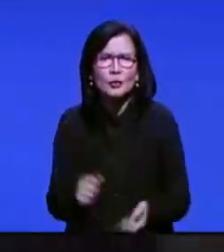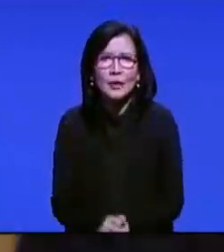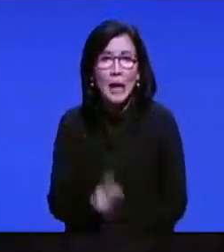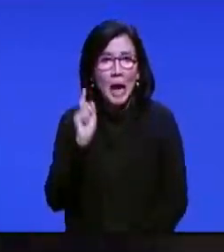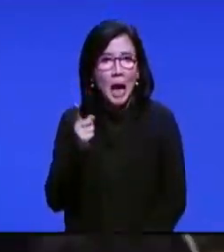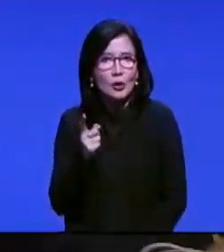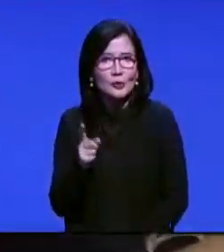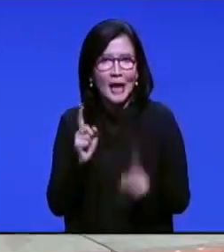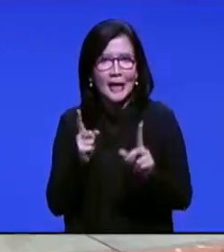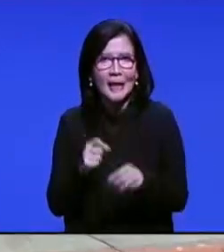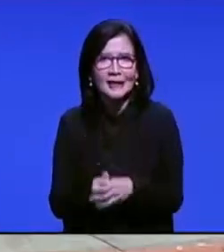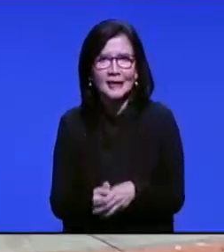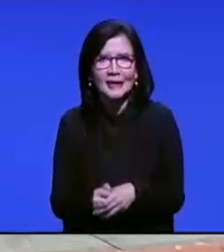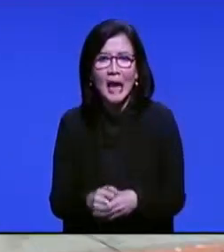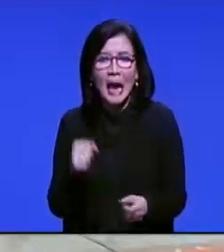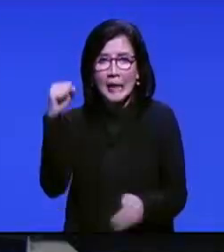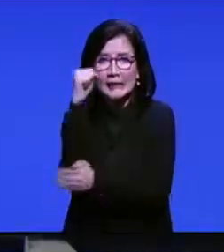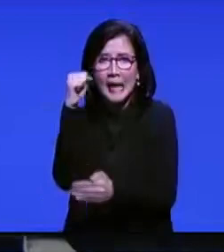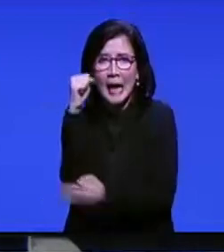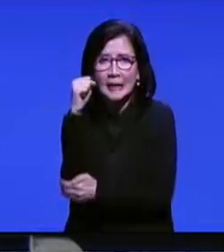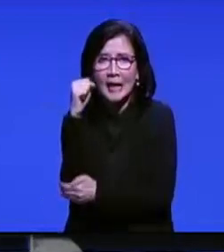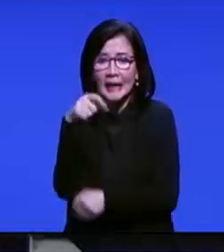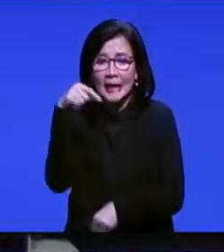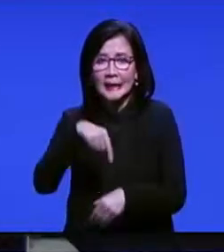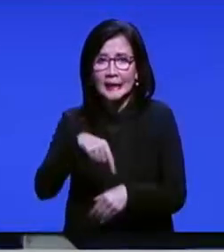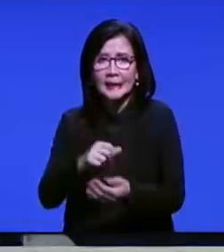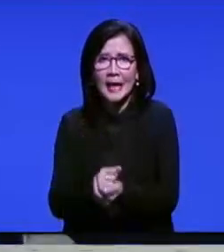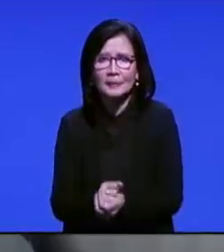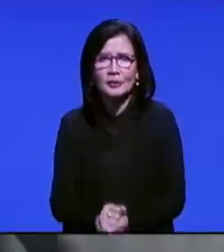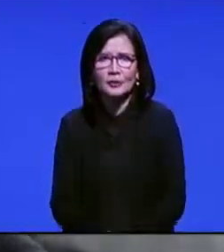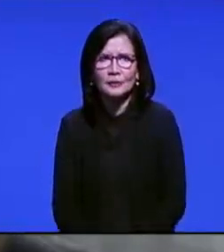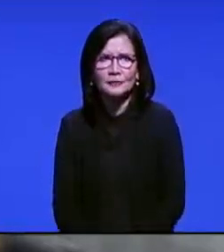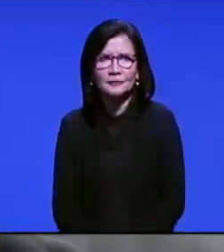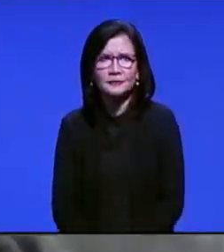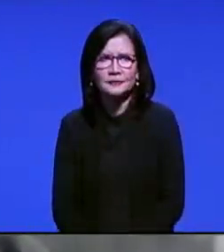harus waspada dengan aksi para pelaku kejahatan yang kerap kali beraksi di situasi yang riuh ini.